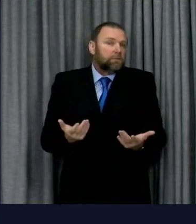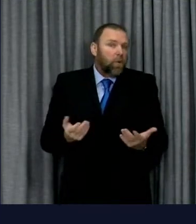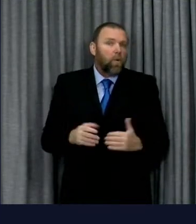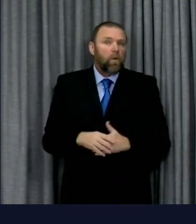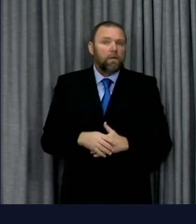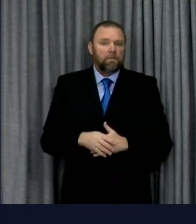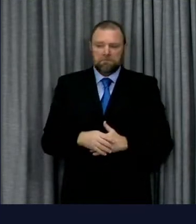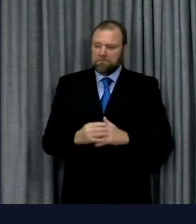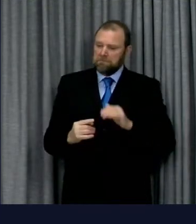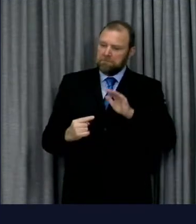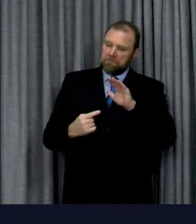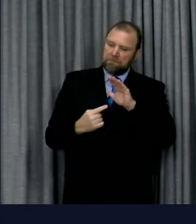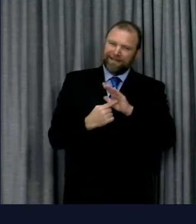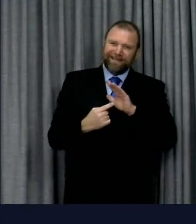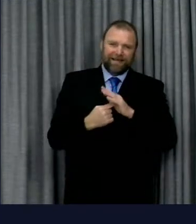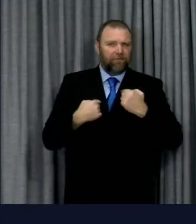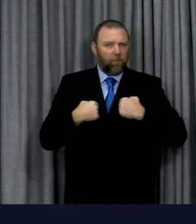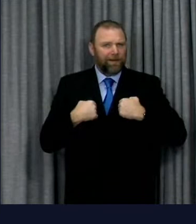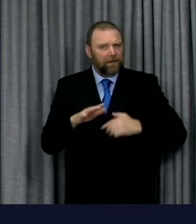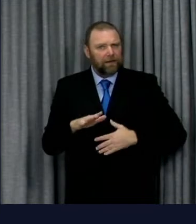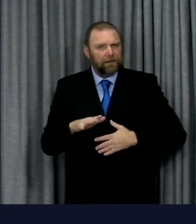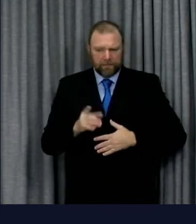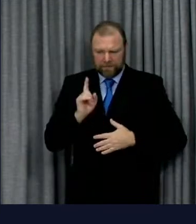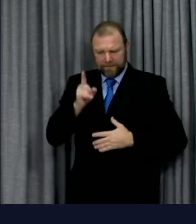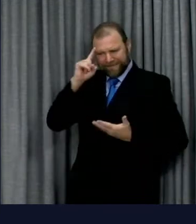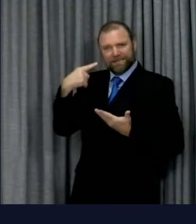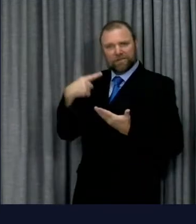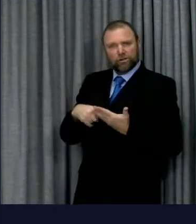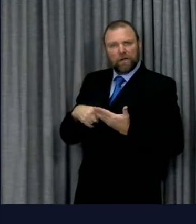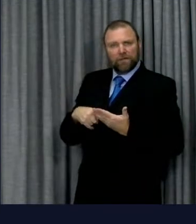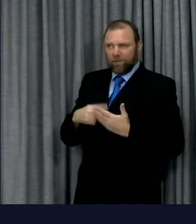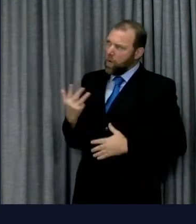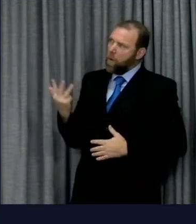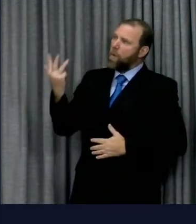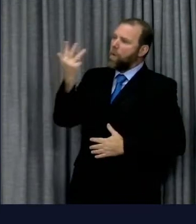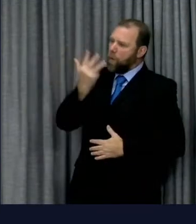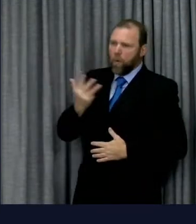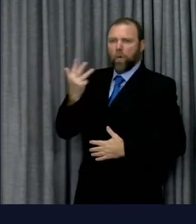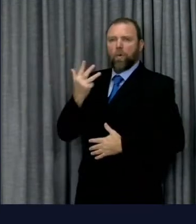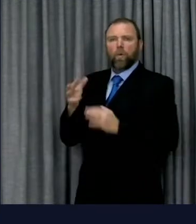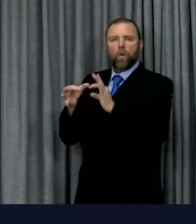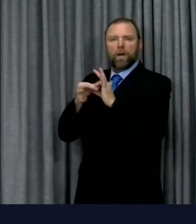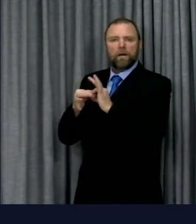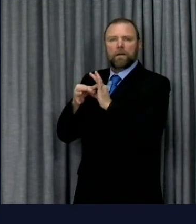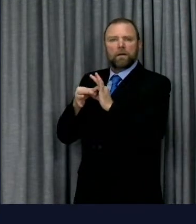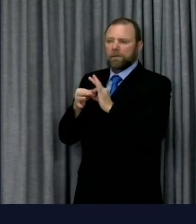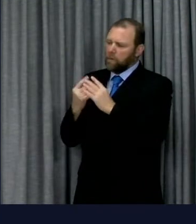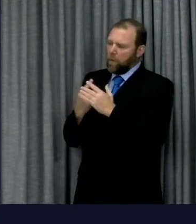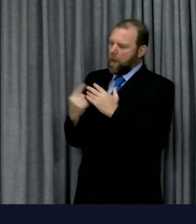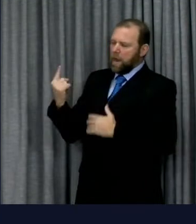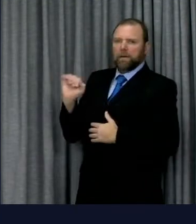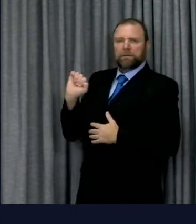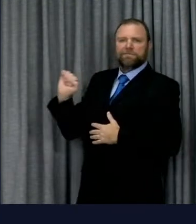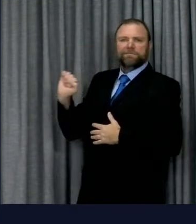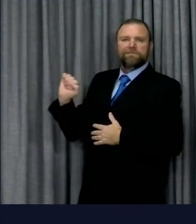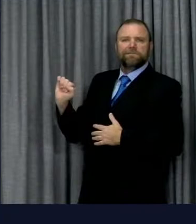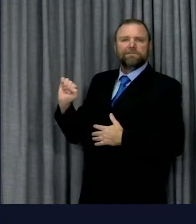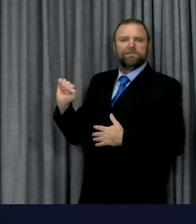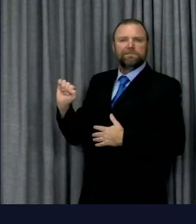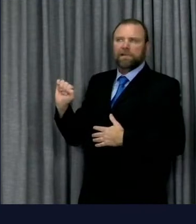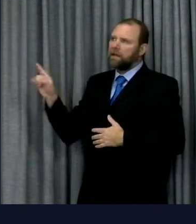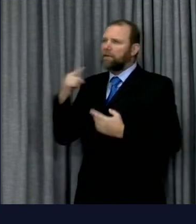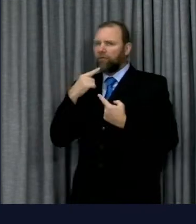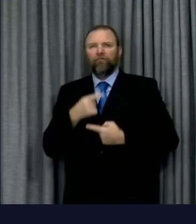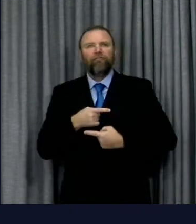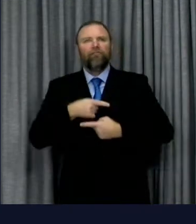key thing for me is that is a decision for the four governments collectively, not one that we hear about